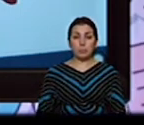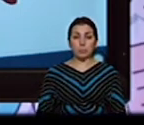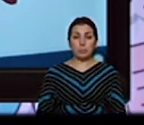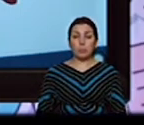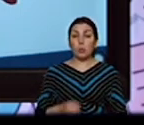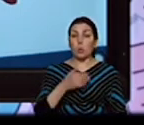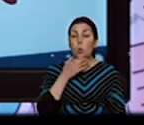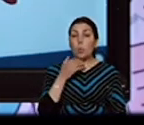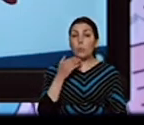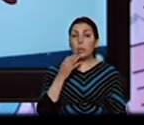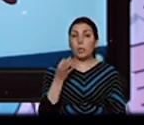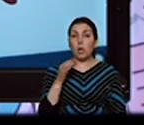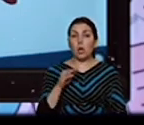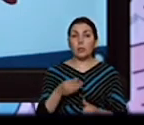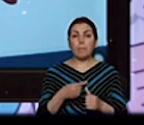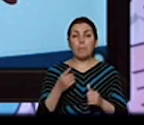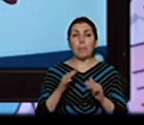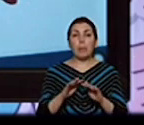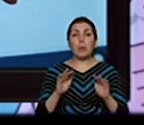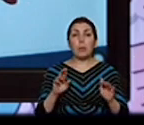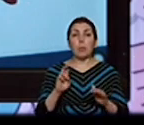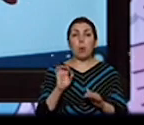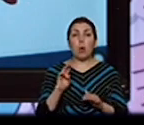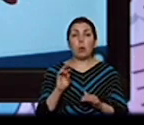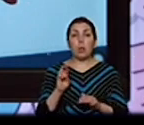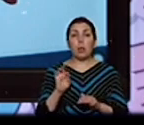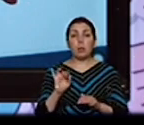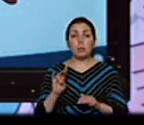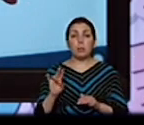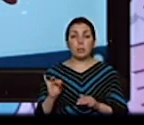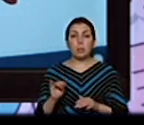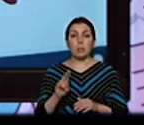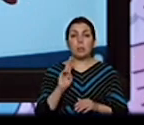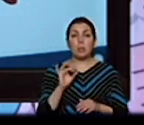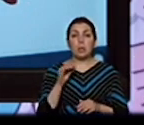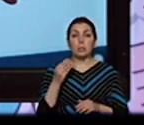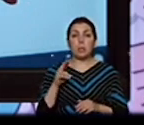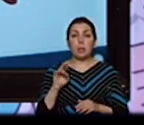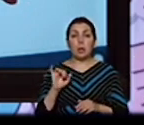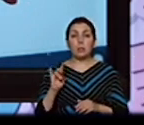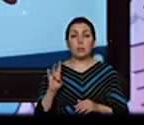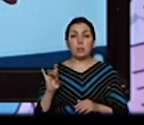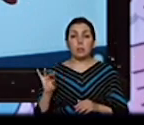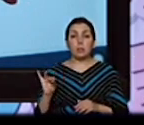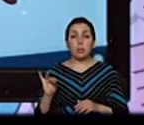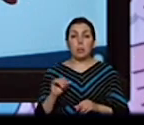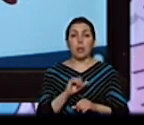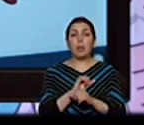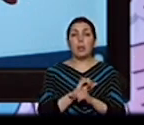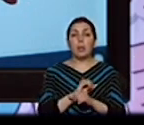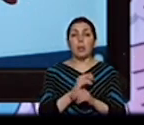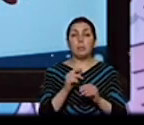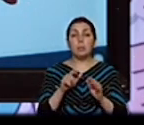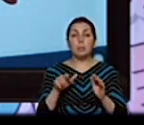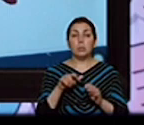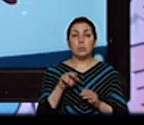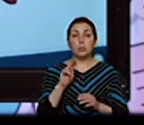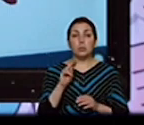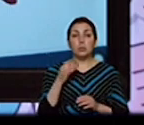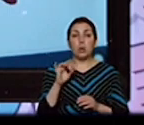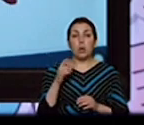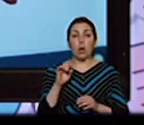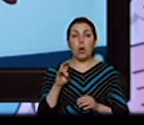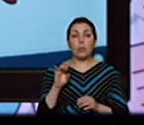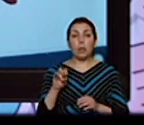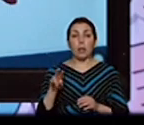Demak, ko'plikdagi otlar bolalarni, kishilarni, dam oluvchilar,